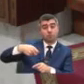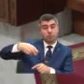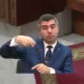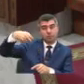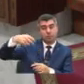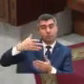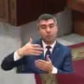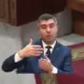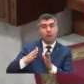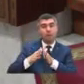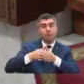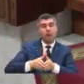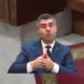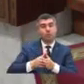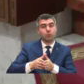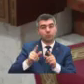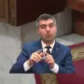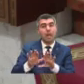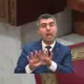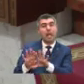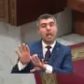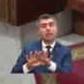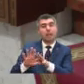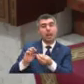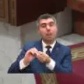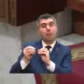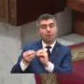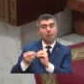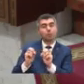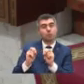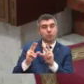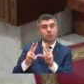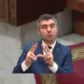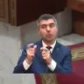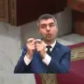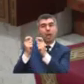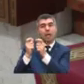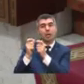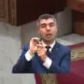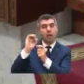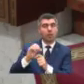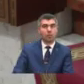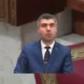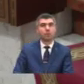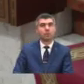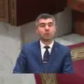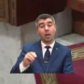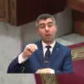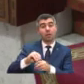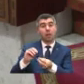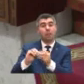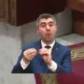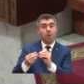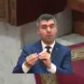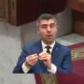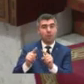اكادير، وحنا تنعالجوا فيه ان عندنا مشكل مع الشركه كذلك، وعندنا مشكل في حوض